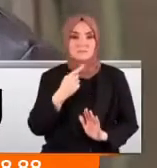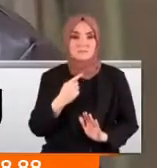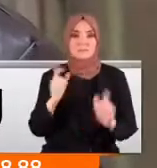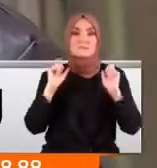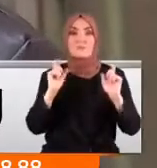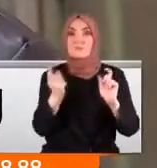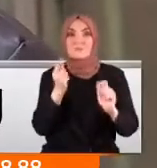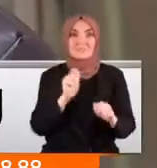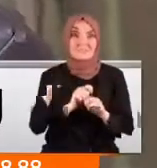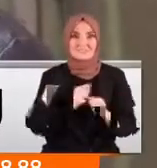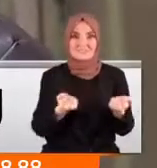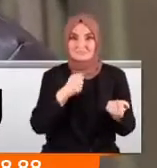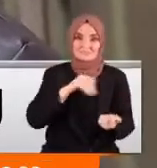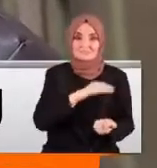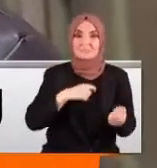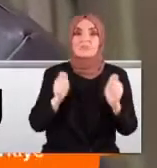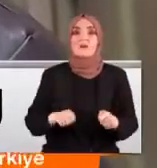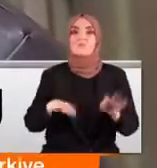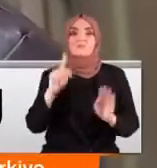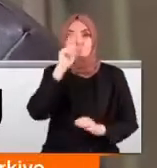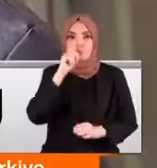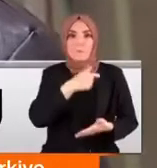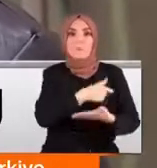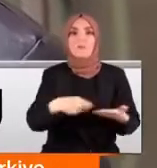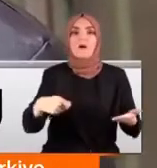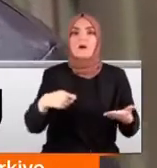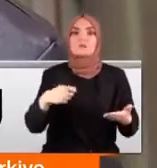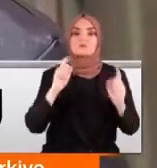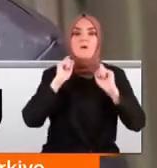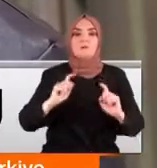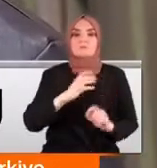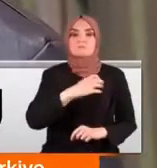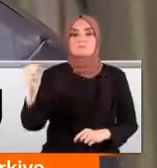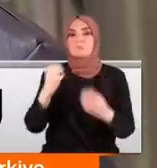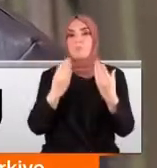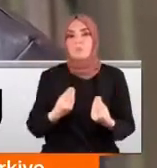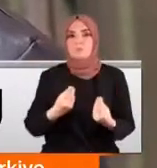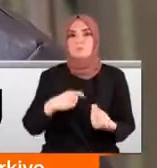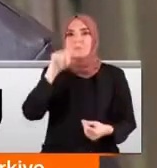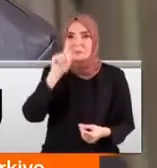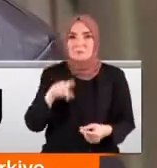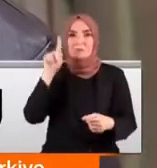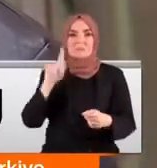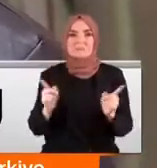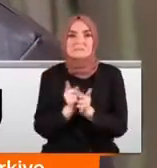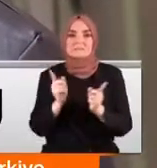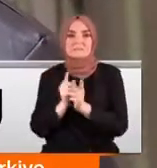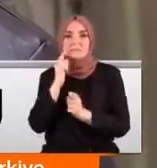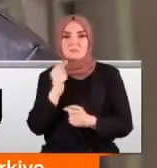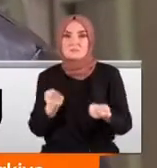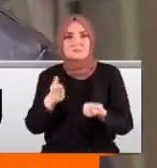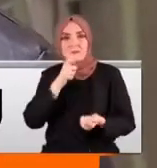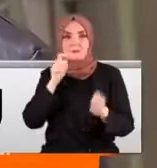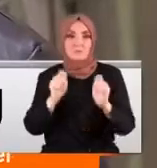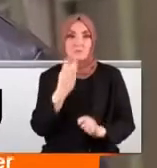bir şey çalışamıyorum. Çünkü hemen direkt maaşıma haciz geliyor. Günübirlik işlerde geçinmeye çalışıyorum. Benim 3 tane çocuğum var,